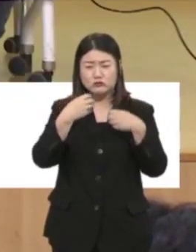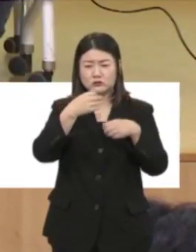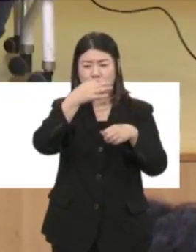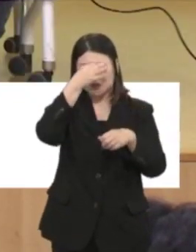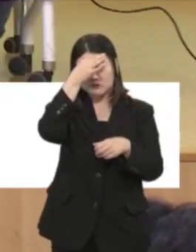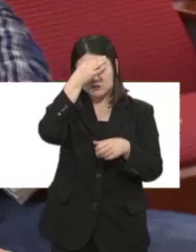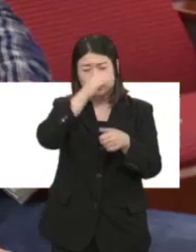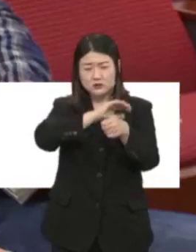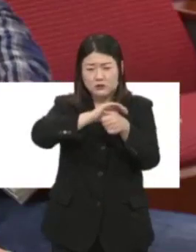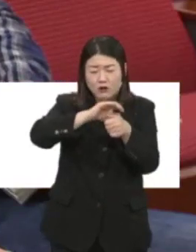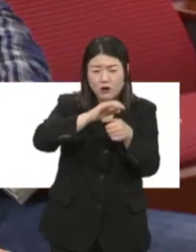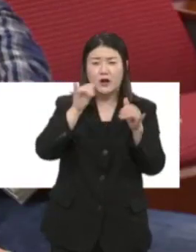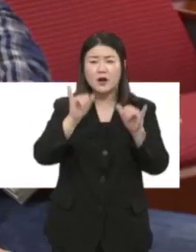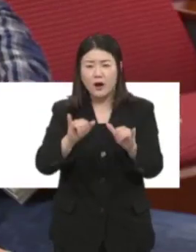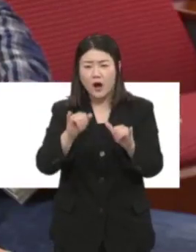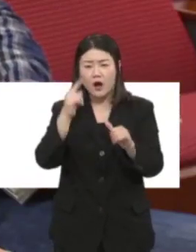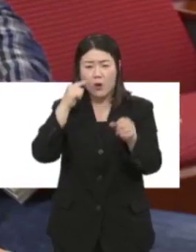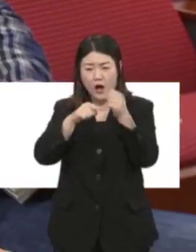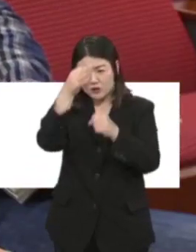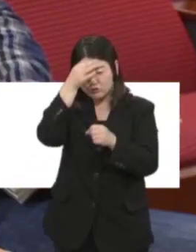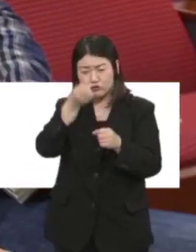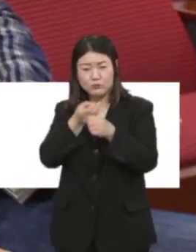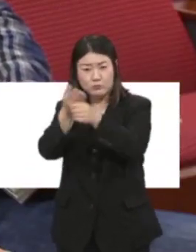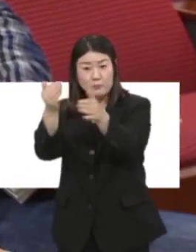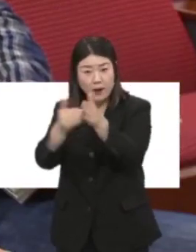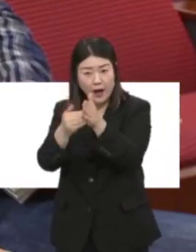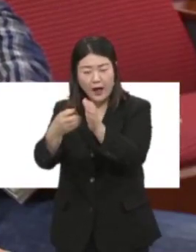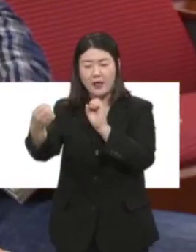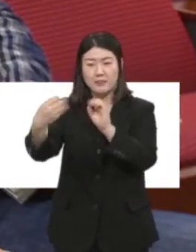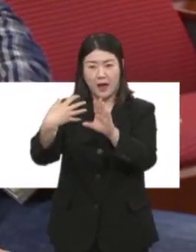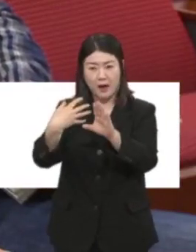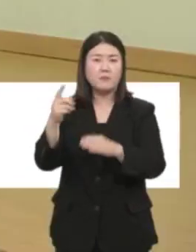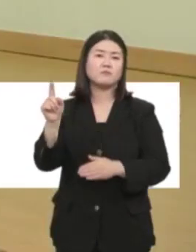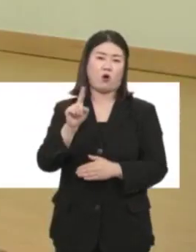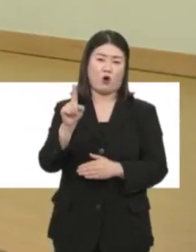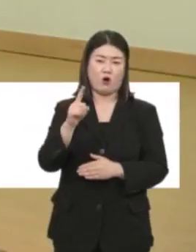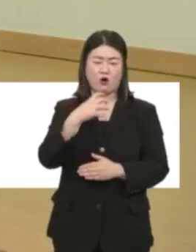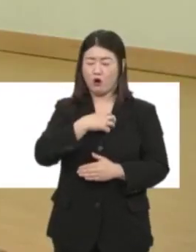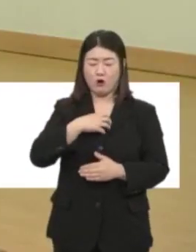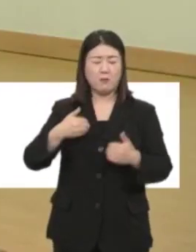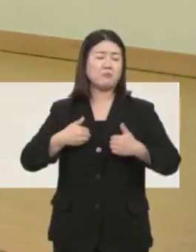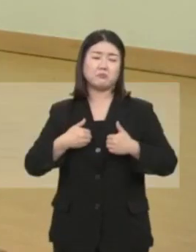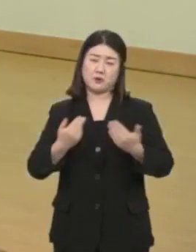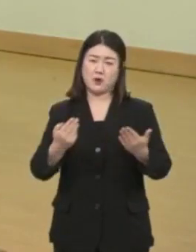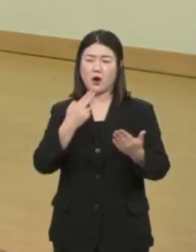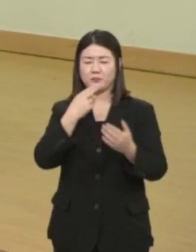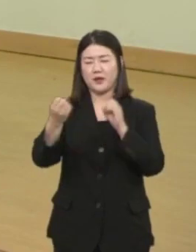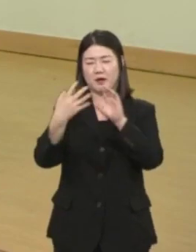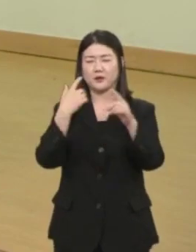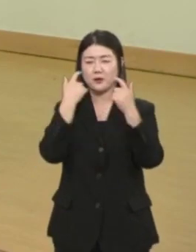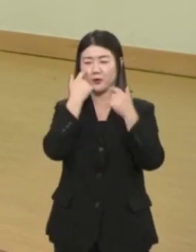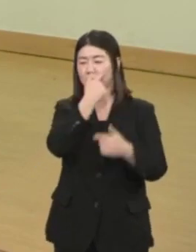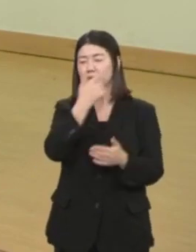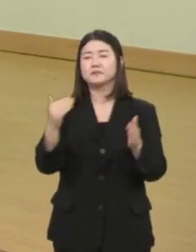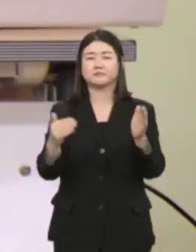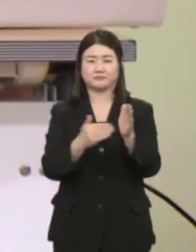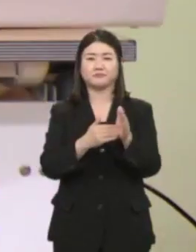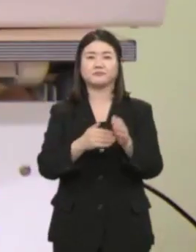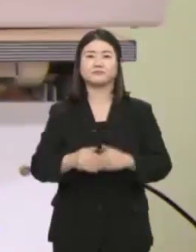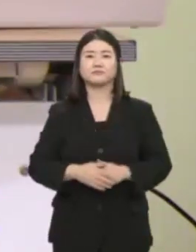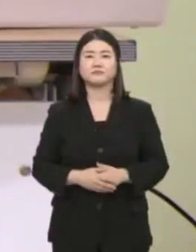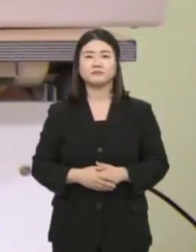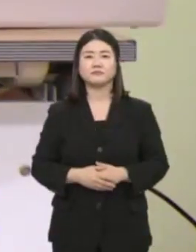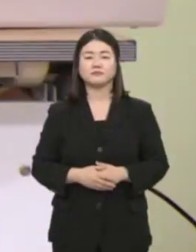성이 있다는 우려를 과기정통부에 전달했으며 기부부터 우려하는 상황은 없을 것이라는 답변을 받았다고